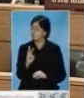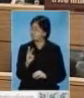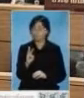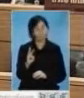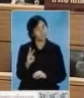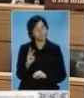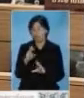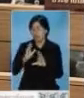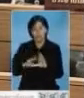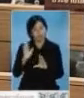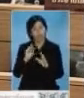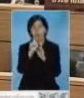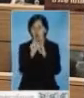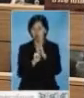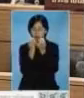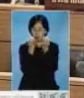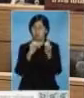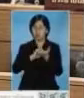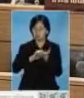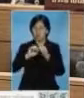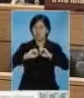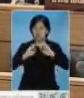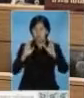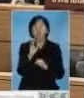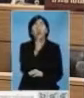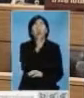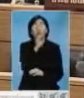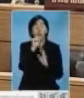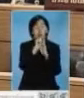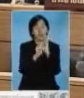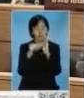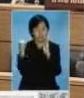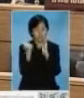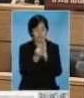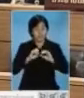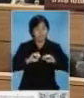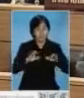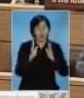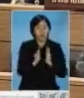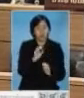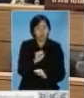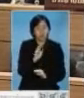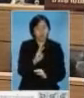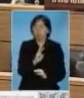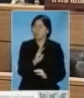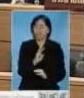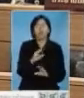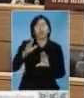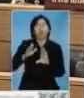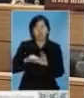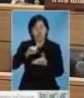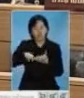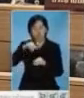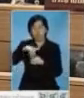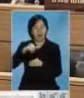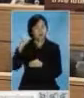ซ้อนหรือต้องเขียนไว้ในกฎหมายว่าเมื่อมีผลใช้บังคับพวกที่เป็นอยู่ในปัจจุบันนี้ต้องลงสมัครรับเลือกตั้งไม่